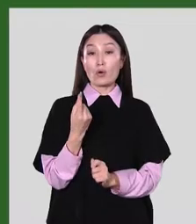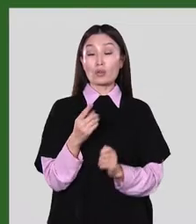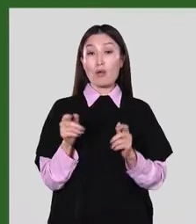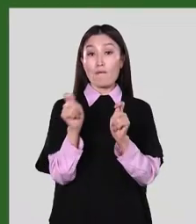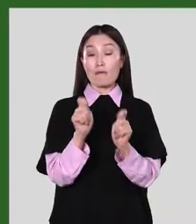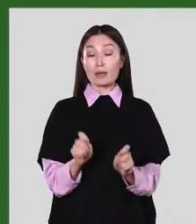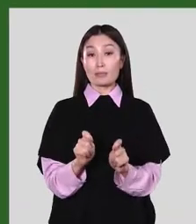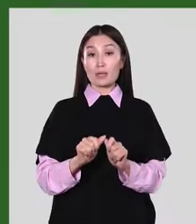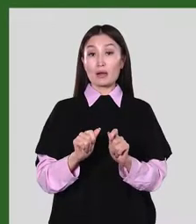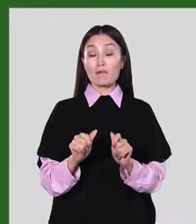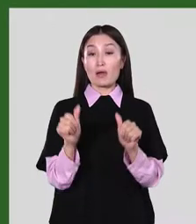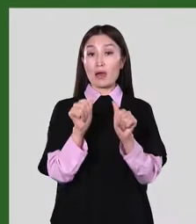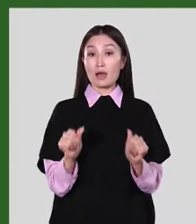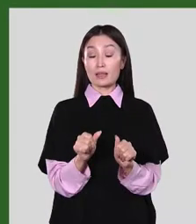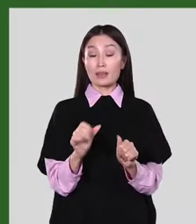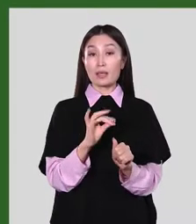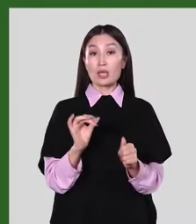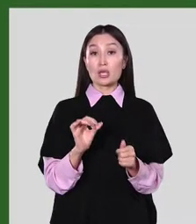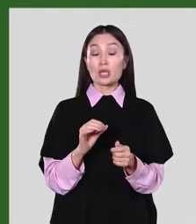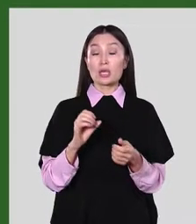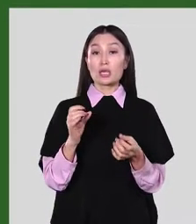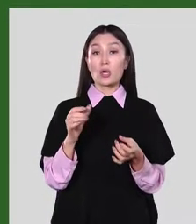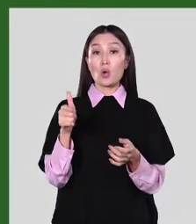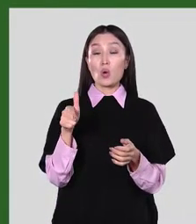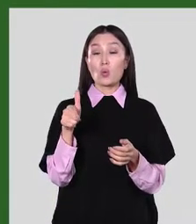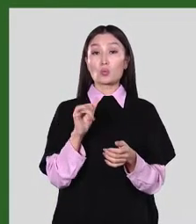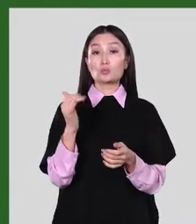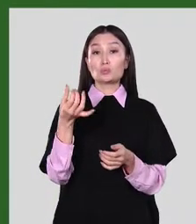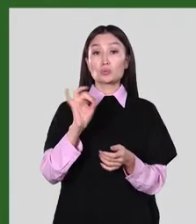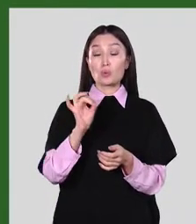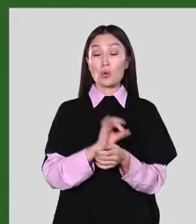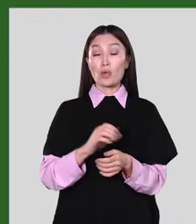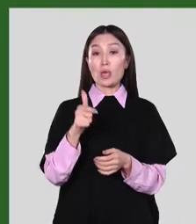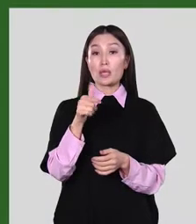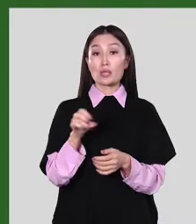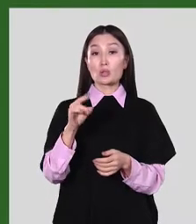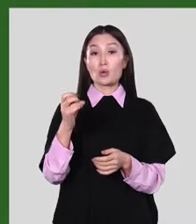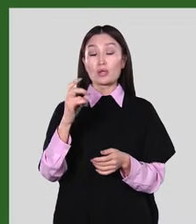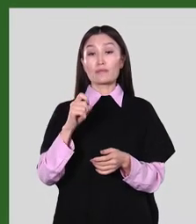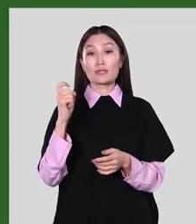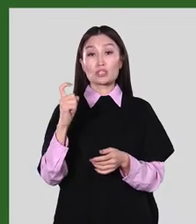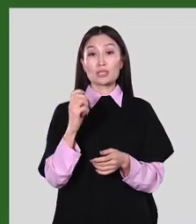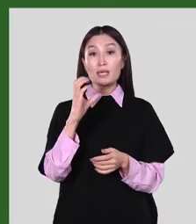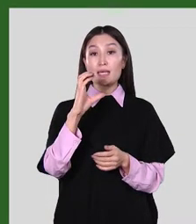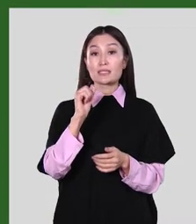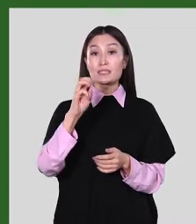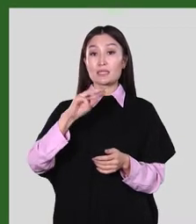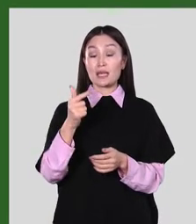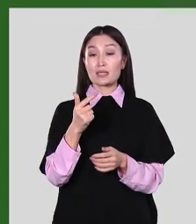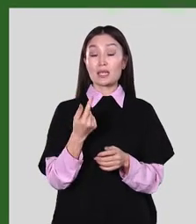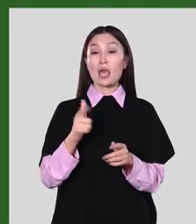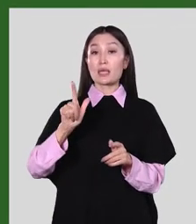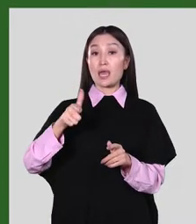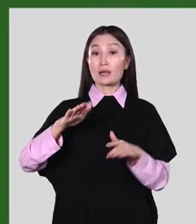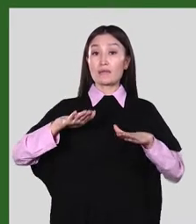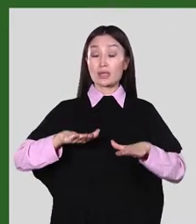формирование густой и разветвленной гидрографической сети географическое положение